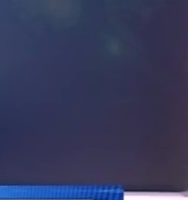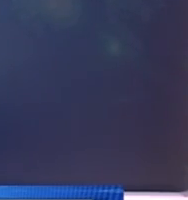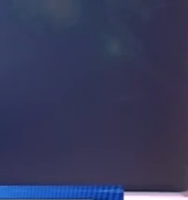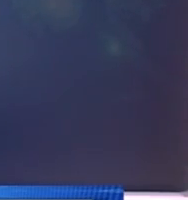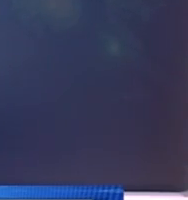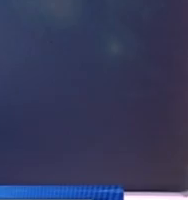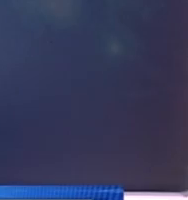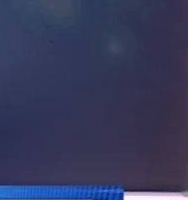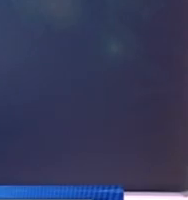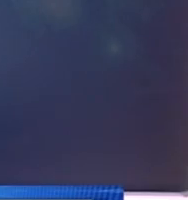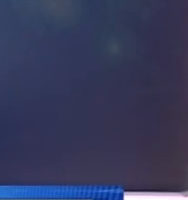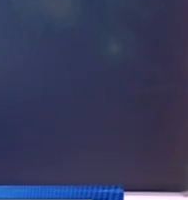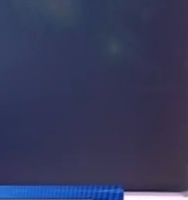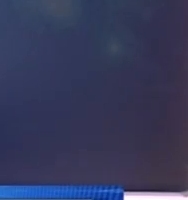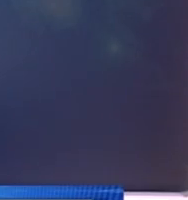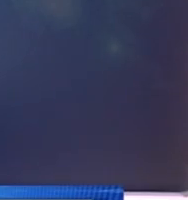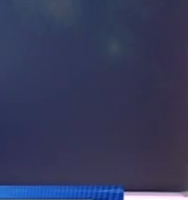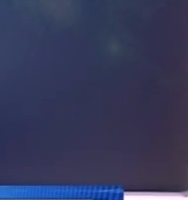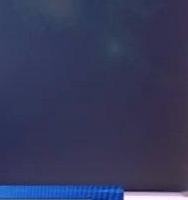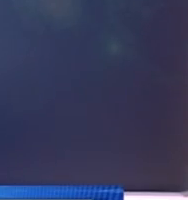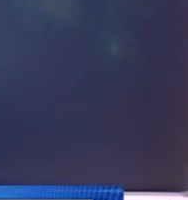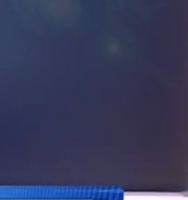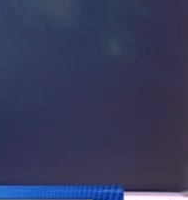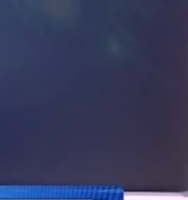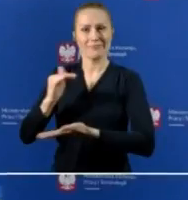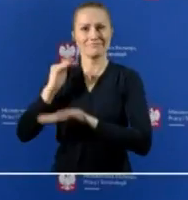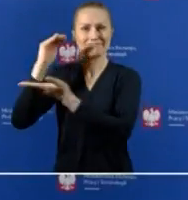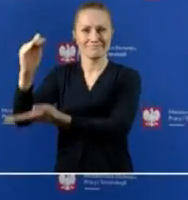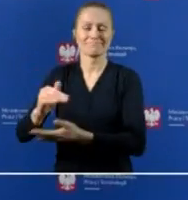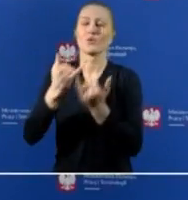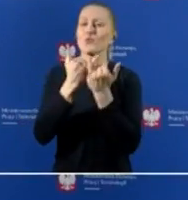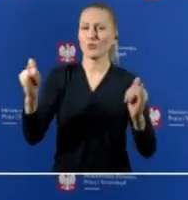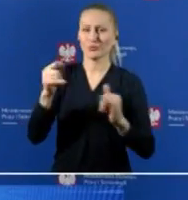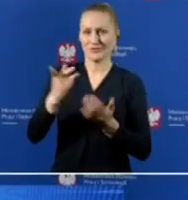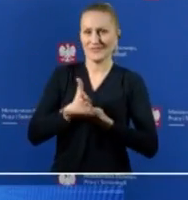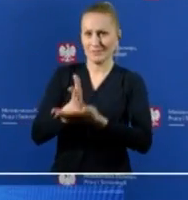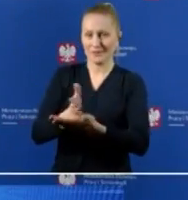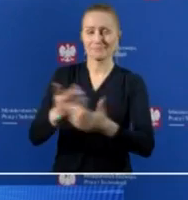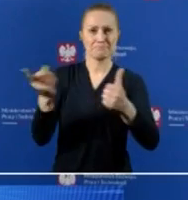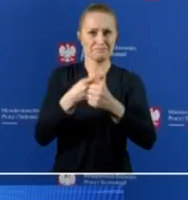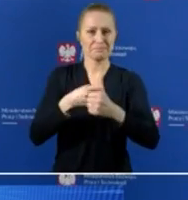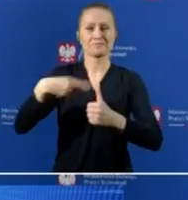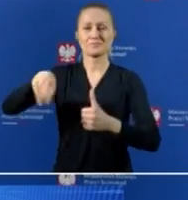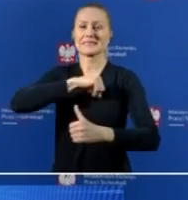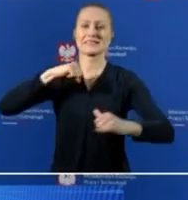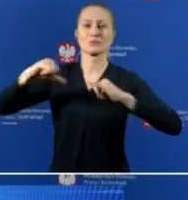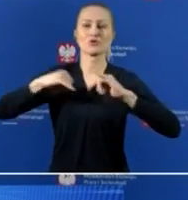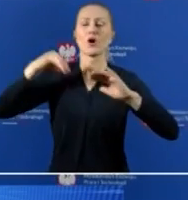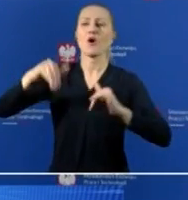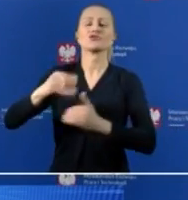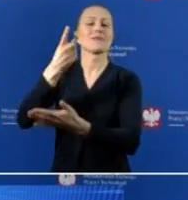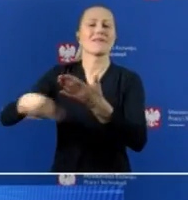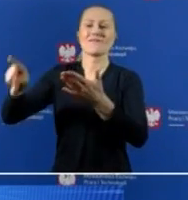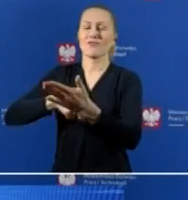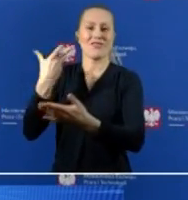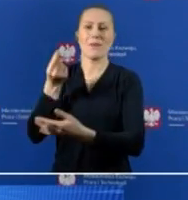Łącznie to nawet miliard złotych w ramach nowej tarczy finansowej. Po pierwsze samorządy mogą umarzać podatek od nieruchomości,